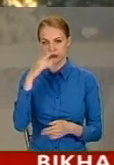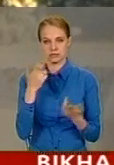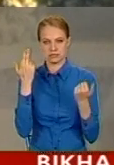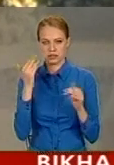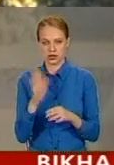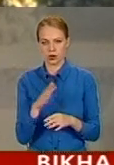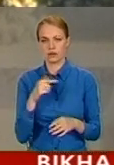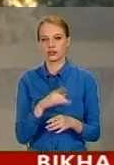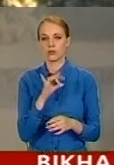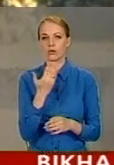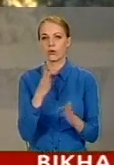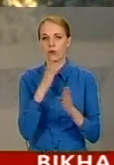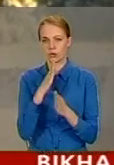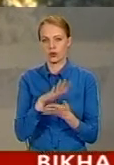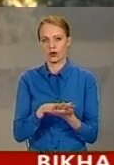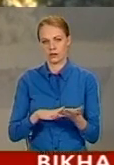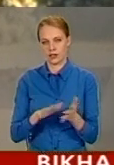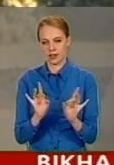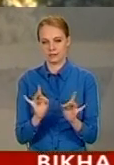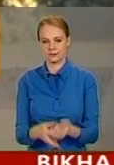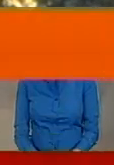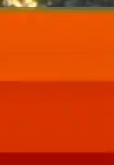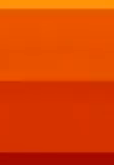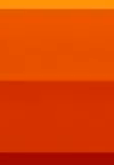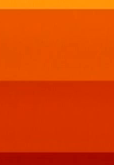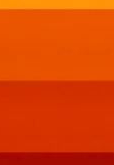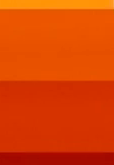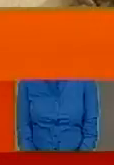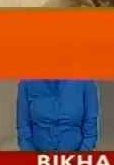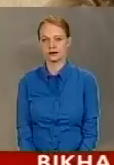скорився. Про його долю дивіться далі у нашому сюжеті.